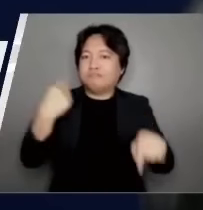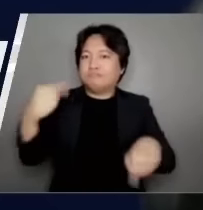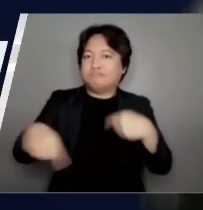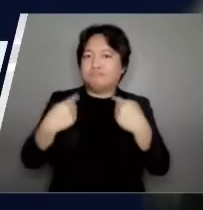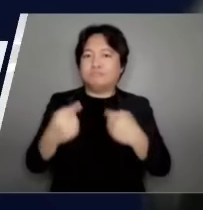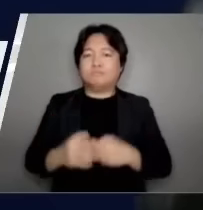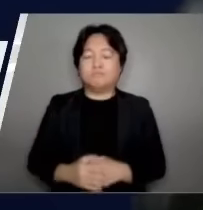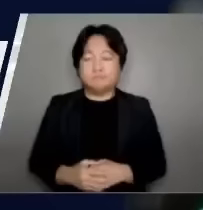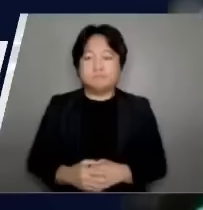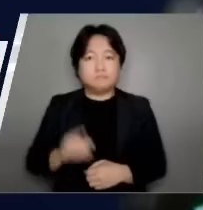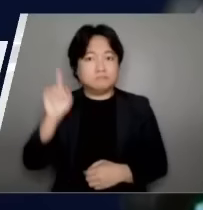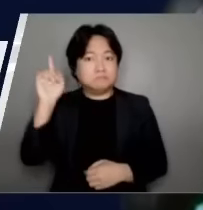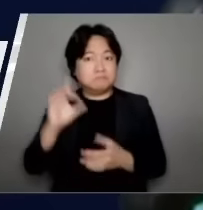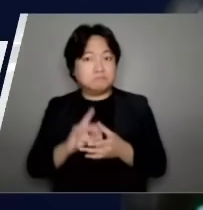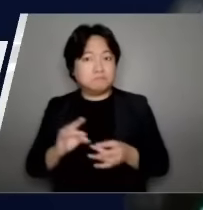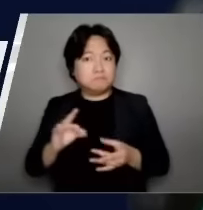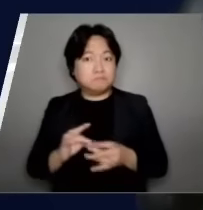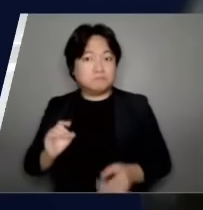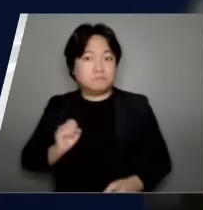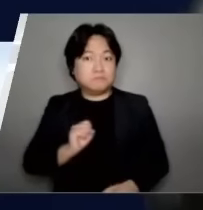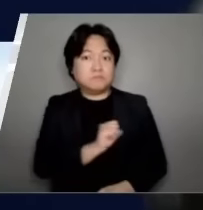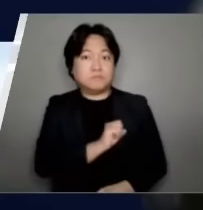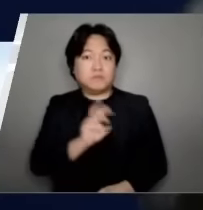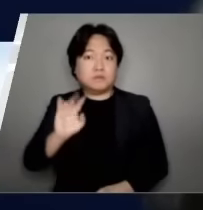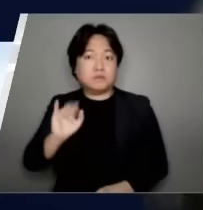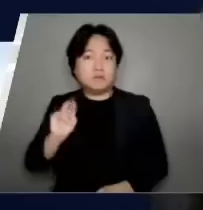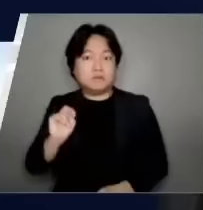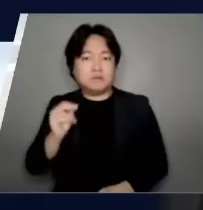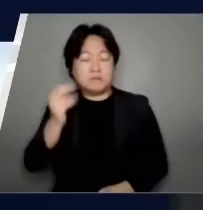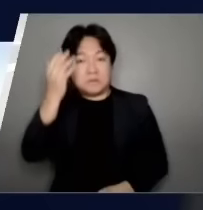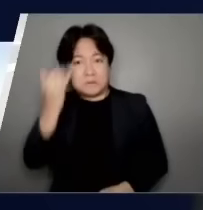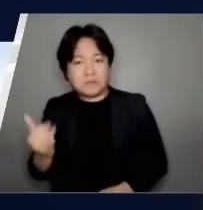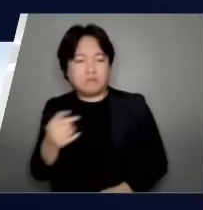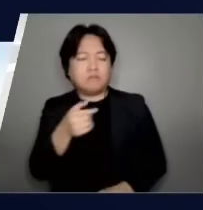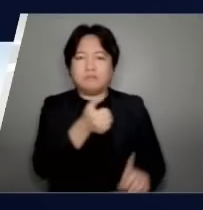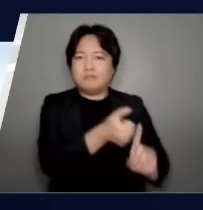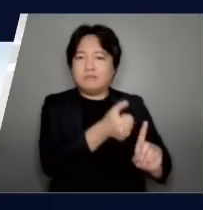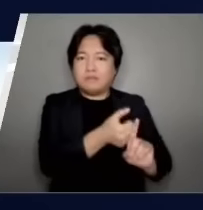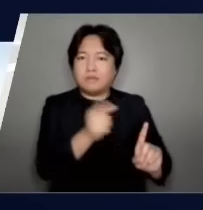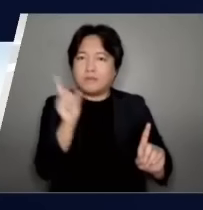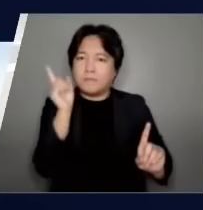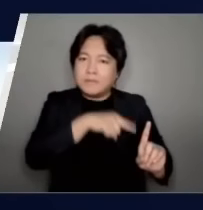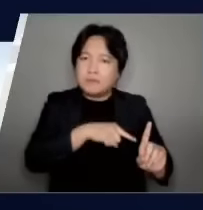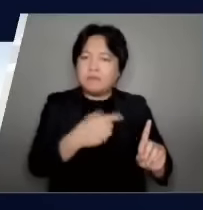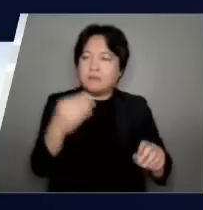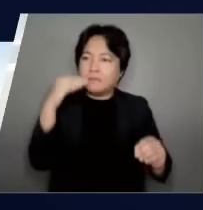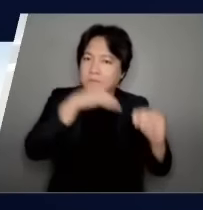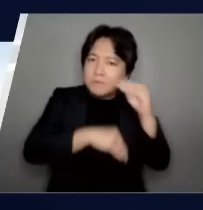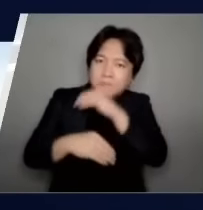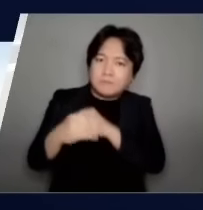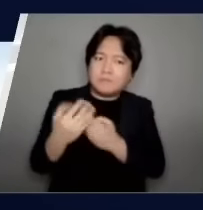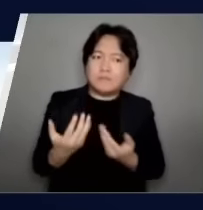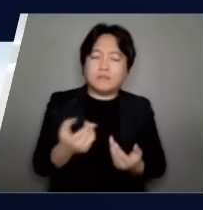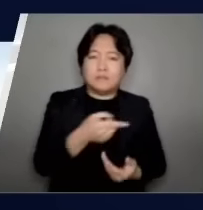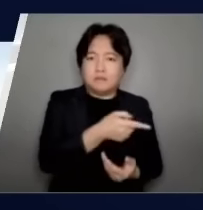kasinungalingan, ginawa niya itong pagpepeke ng kanyang identity. Tumakbo siya sa public office knowing